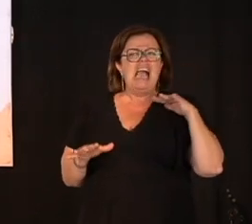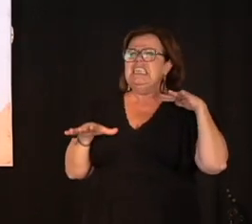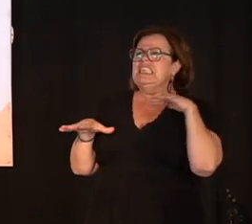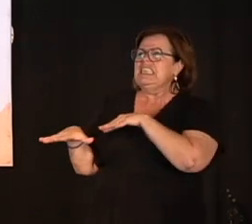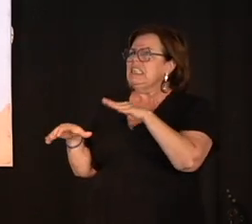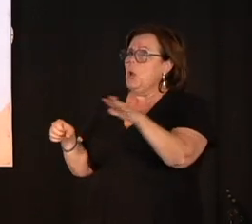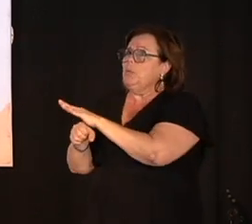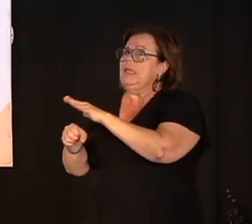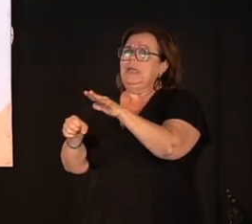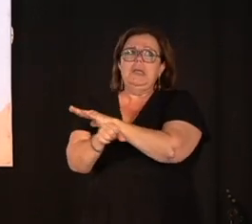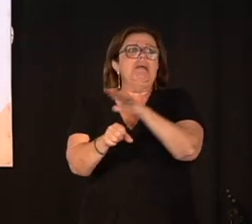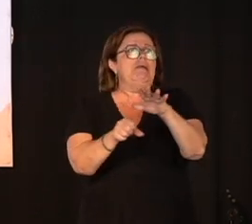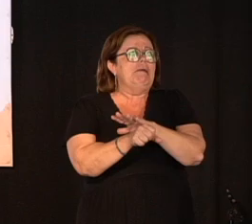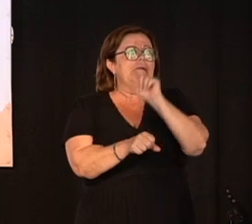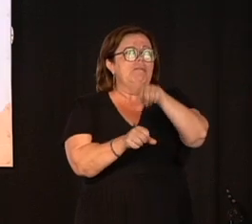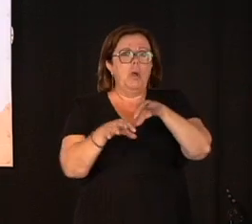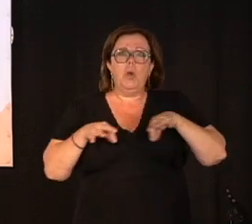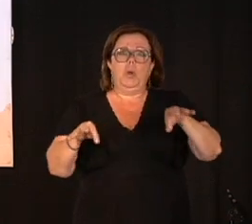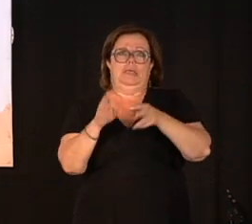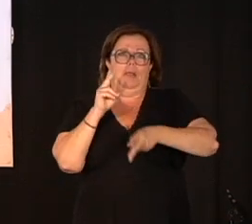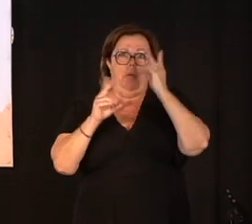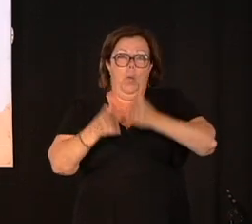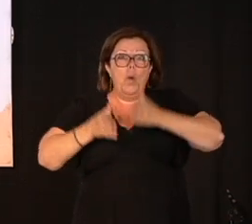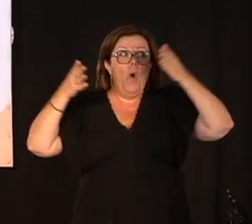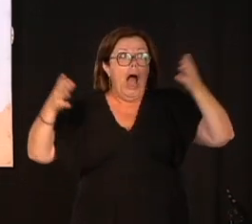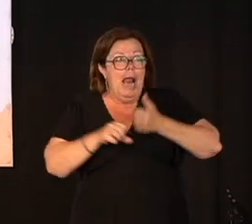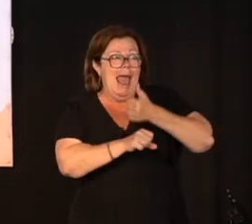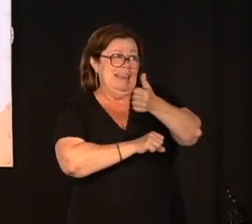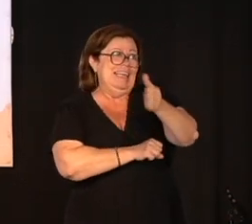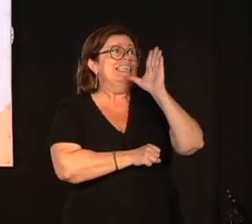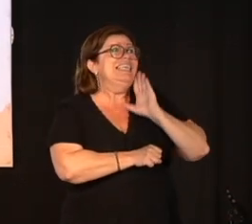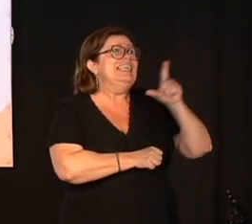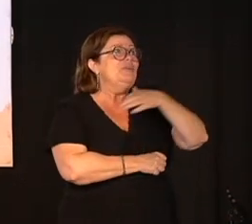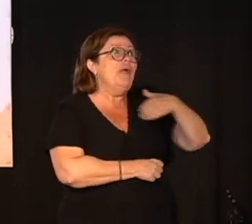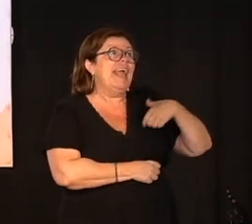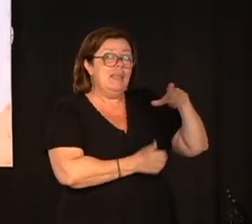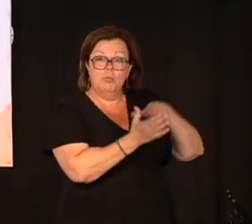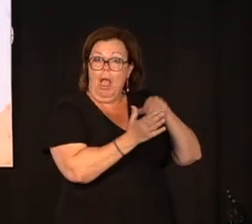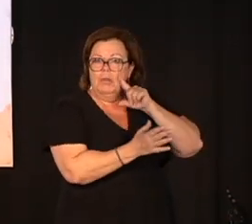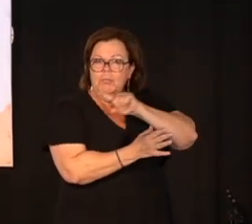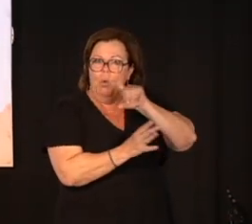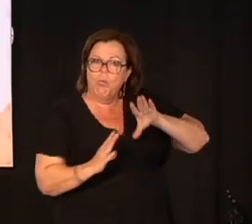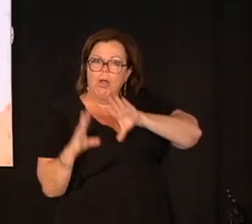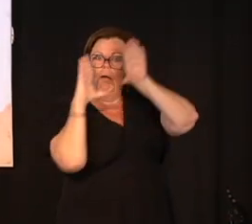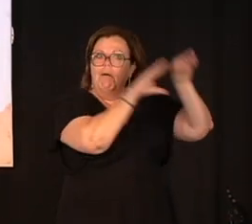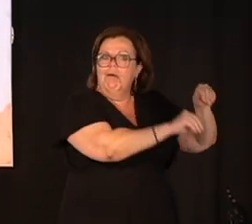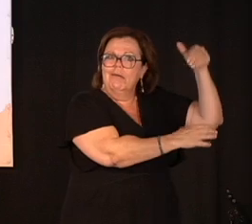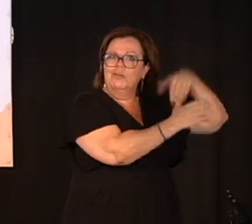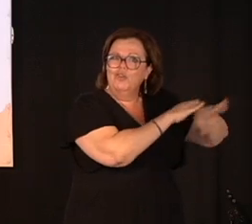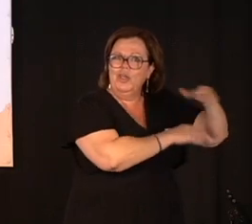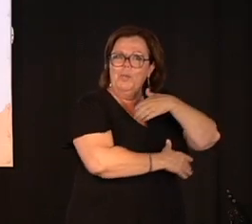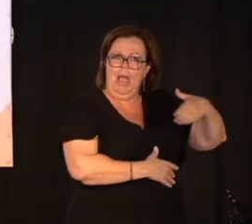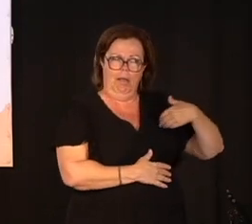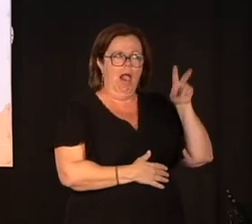trouver à l'avenir des salles plus grandes et peut-être envahir la mairie, peut-être, pour avoir j'ai cru comprendre qu'il y avait des grandes salles à la